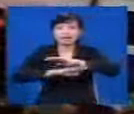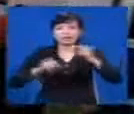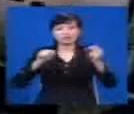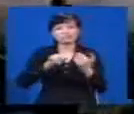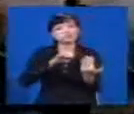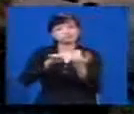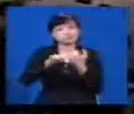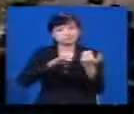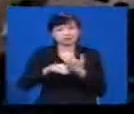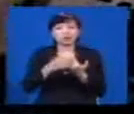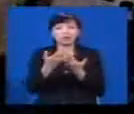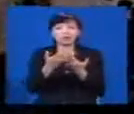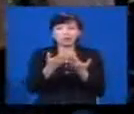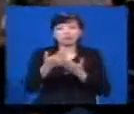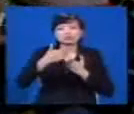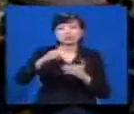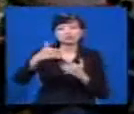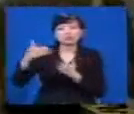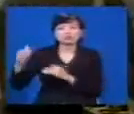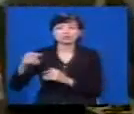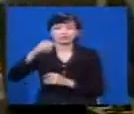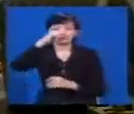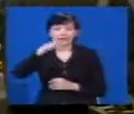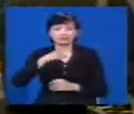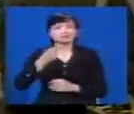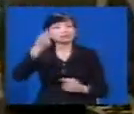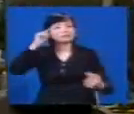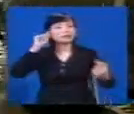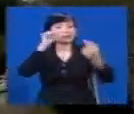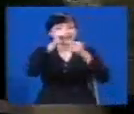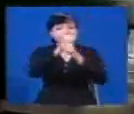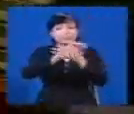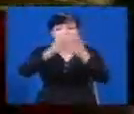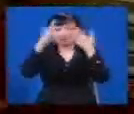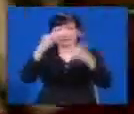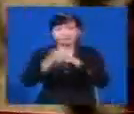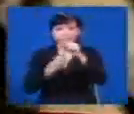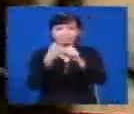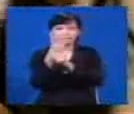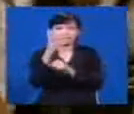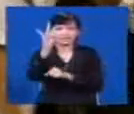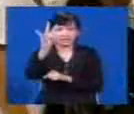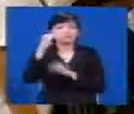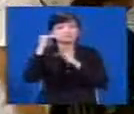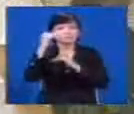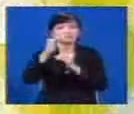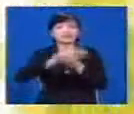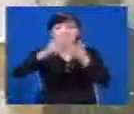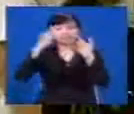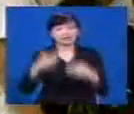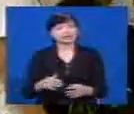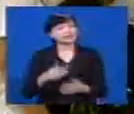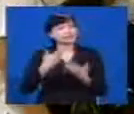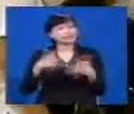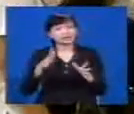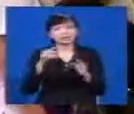มและขนส่งของประเทศซึ่งมีเป้าหมายทำเสร็จภายใน7ปีคือเสร็จสิ้นภายในปีพุทธศัก